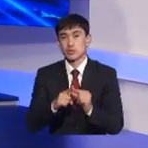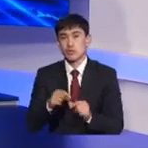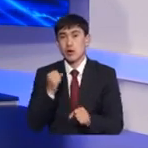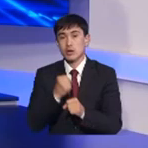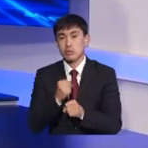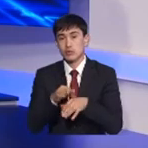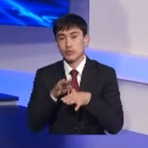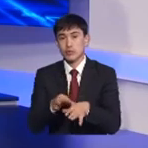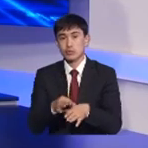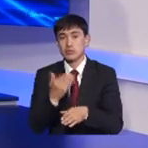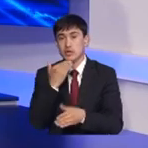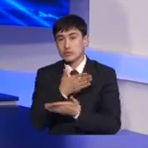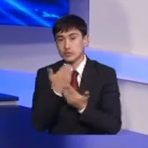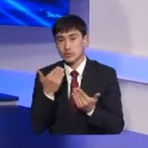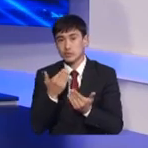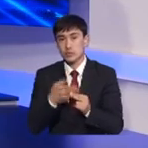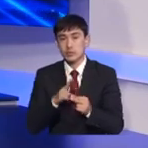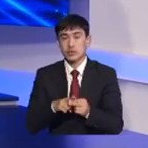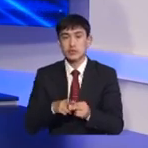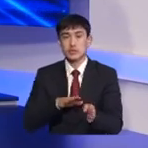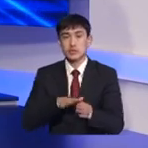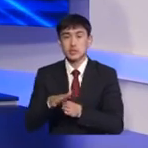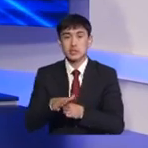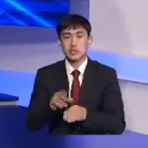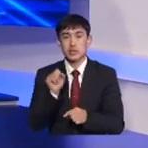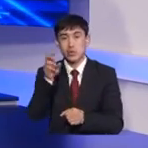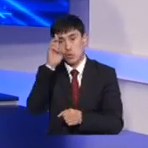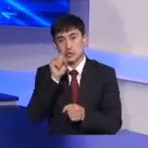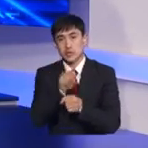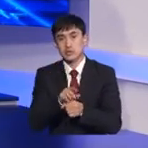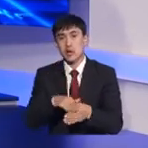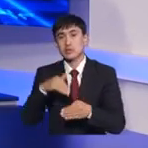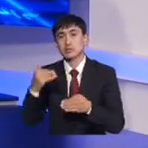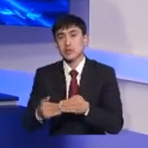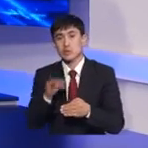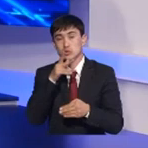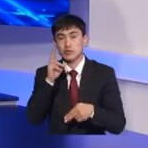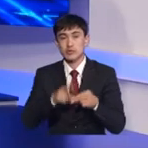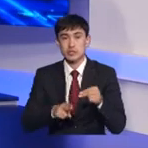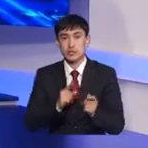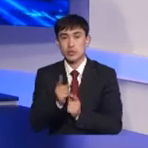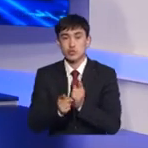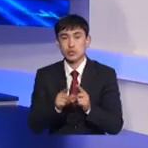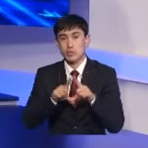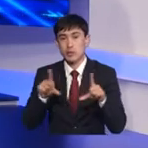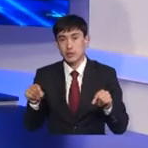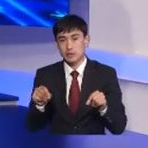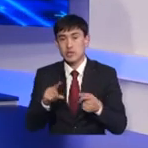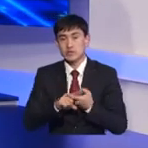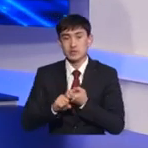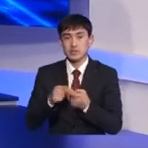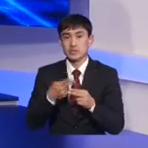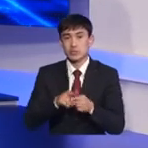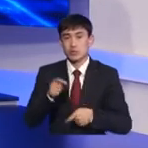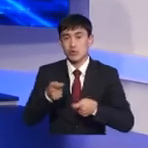их слов, работы ведутся некачественно. Кроме того, исполнители госзаказа отстают от сроков завершения реконструкции объекта. В связи